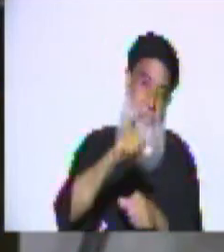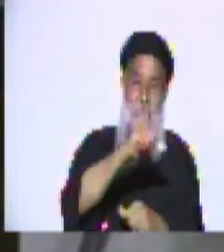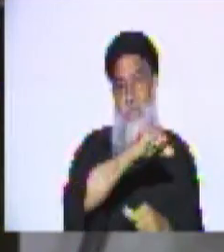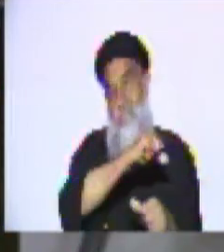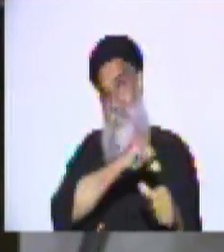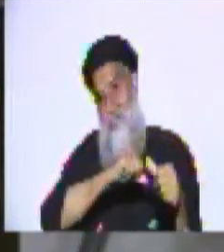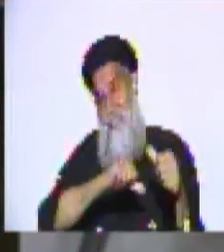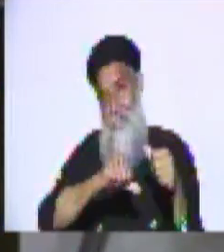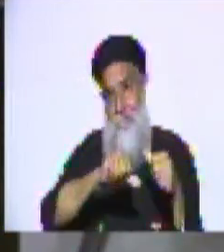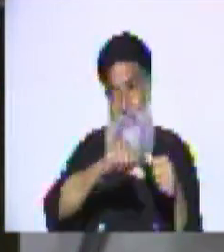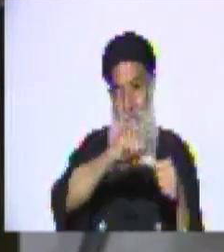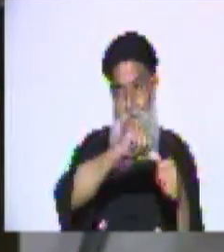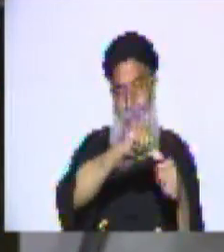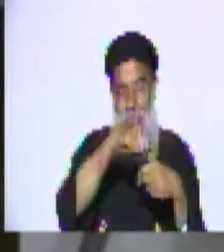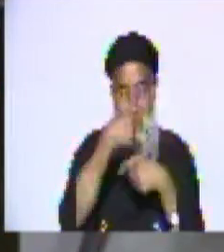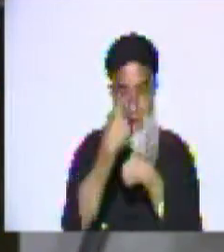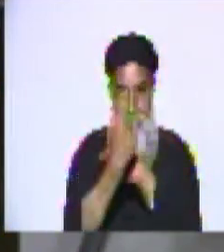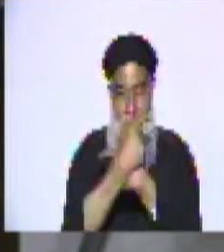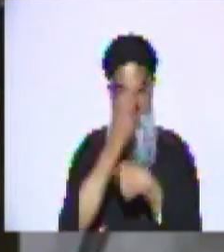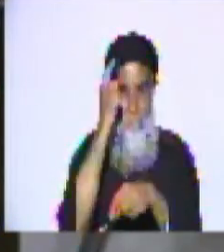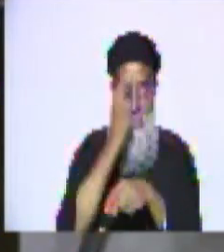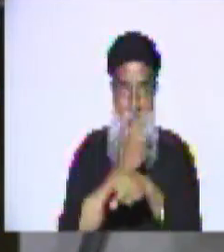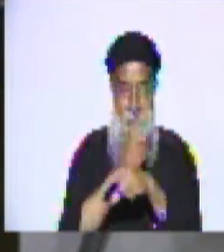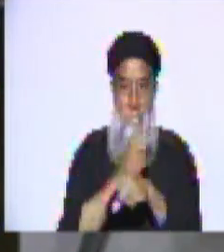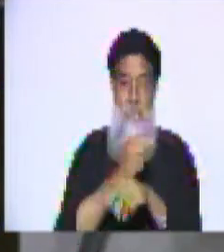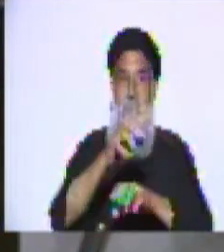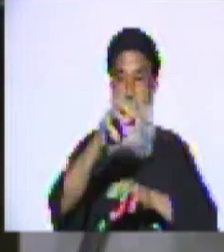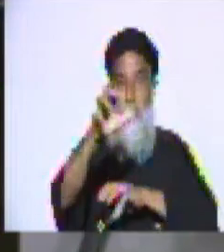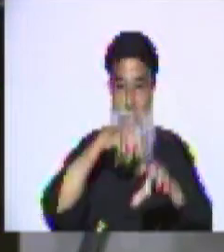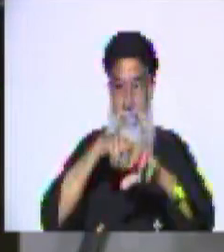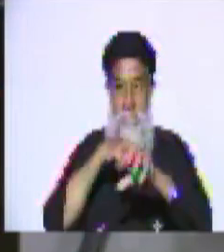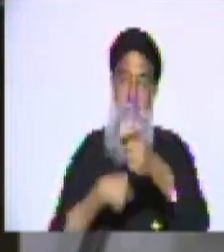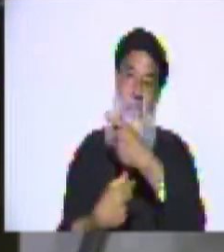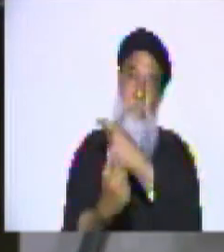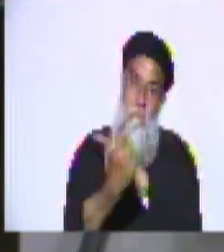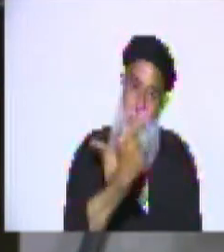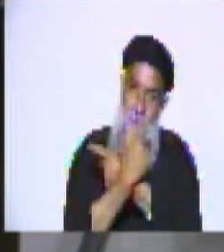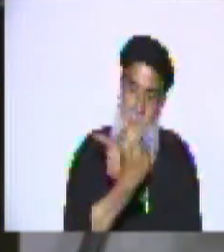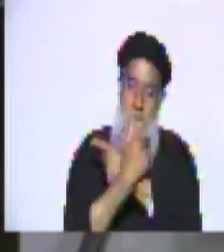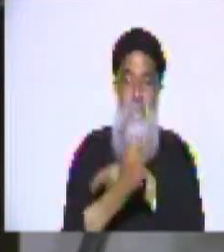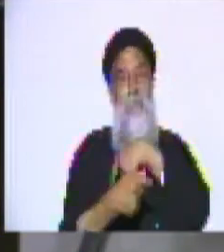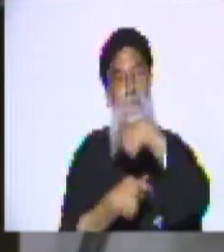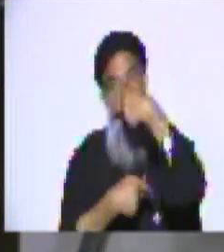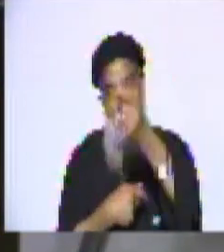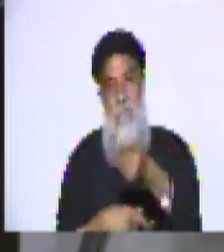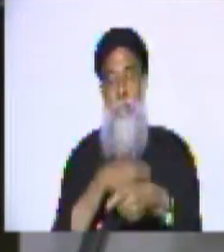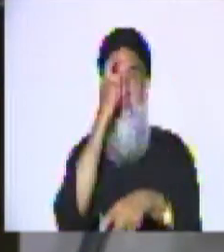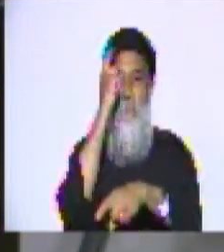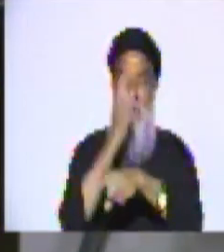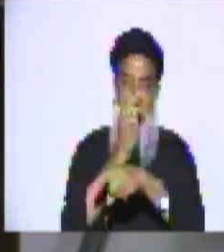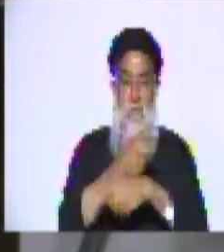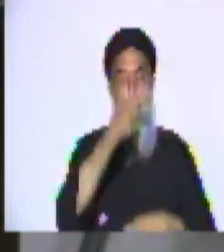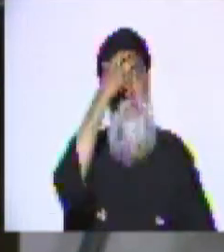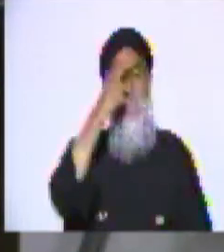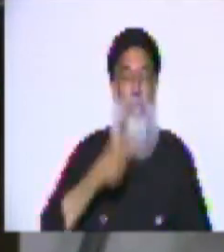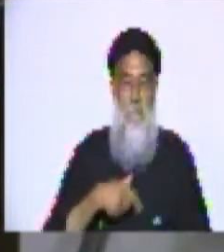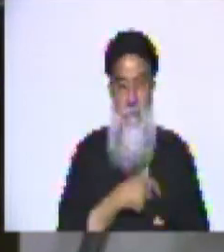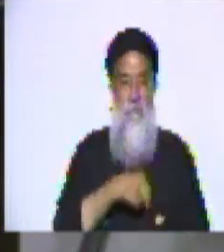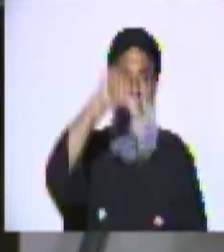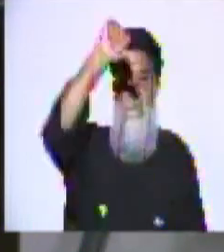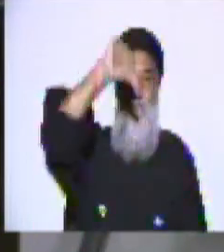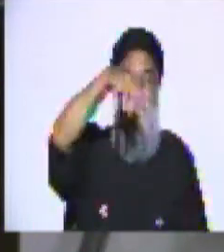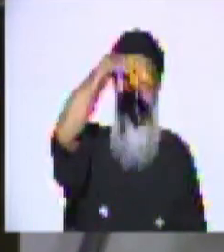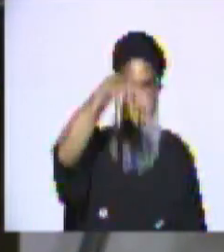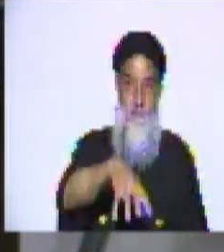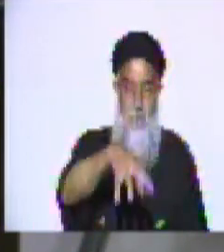الرسولي، ما سلمه القديس ماري مرقس للكنيسة وكل رسول في مكانه بقى.